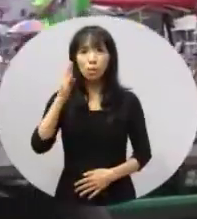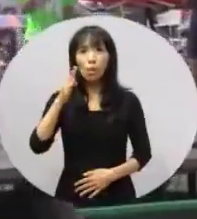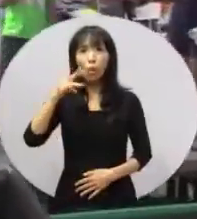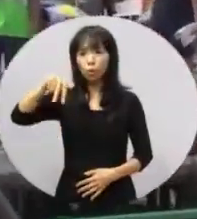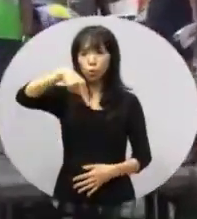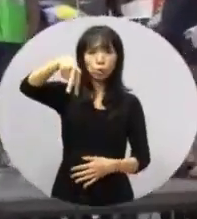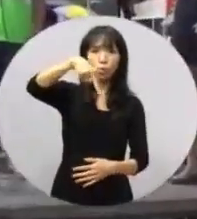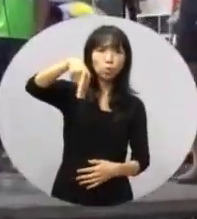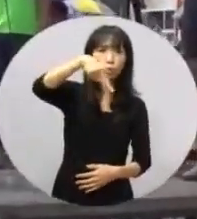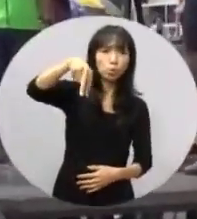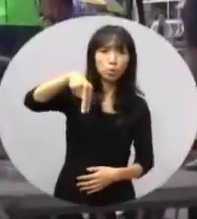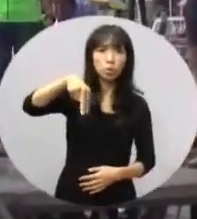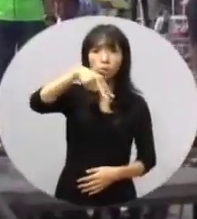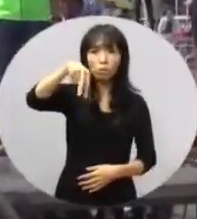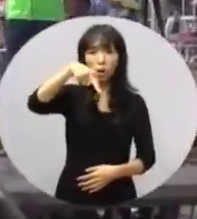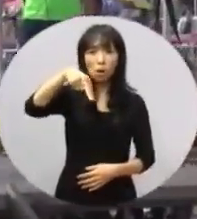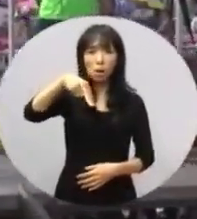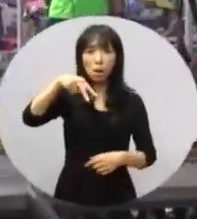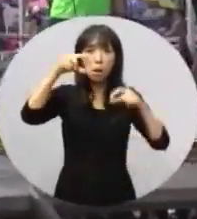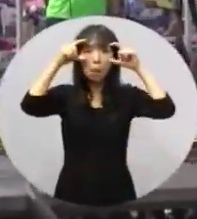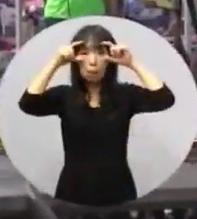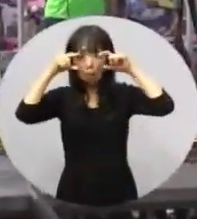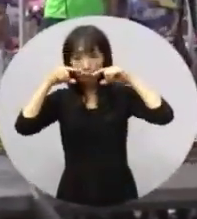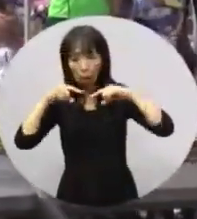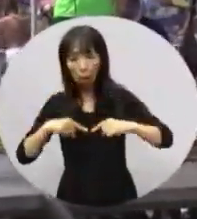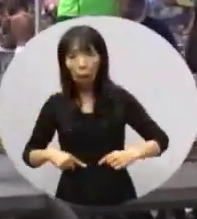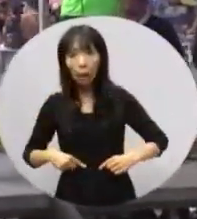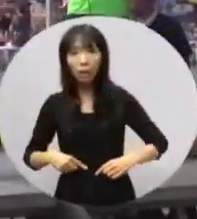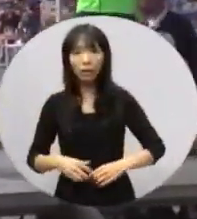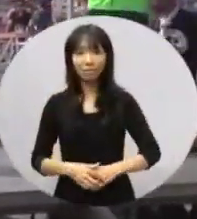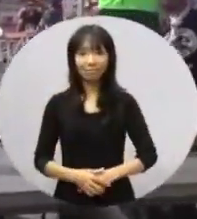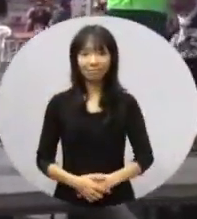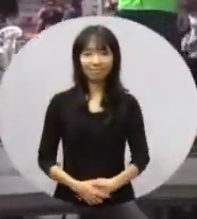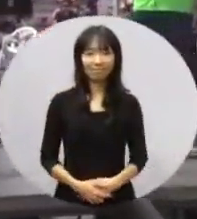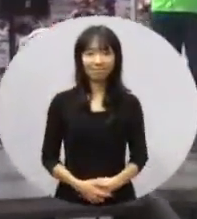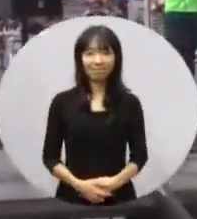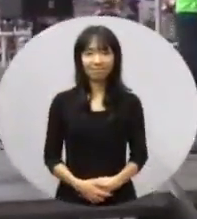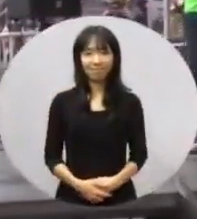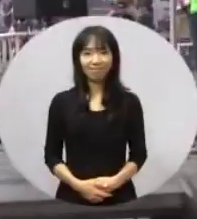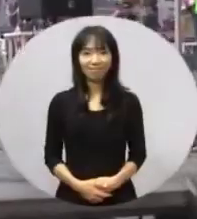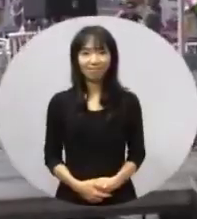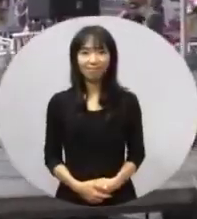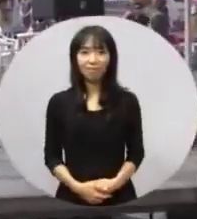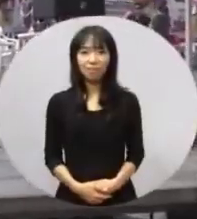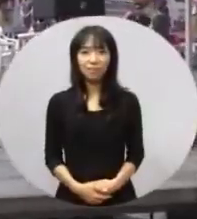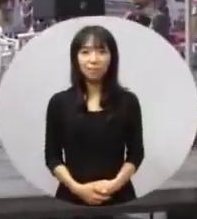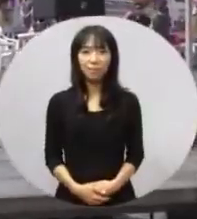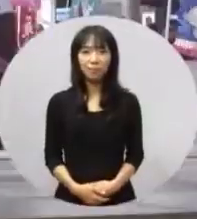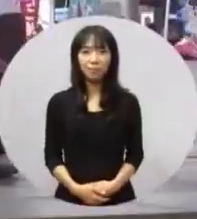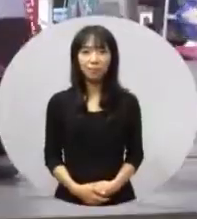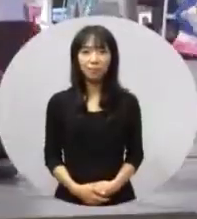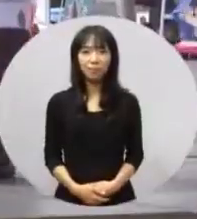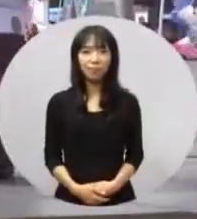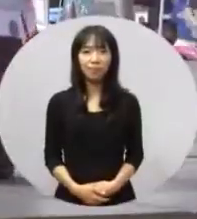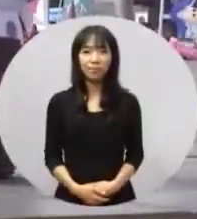が離陸走りデータらぁぁ俺目隠しが撮れちゃいますか